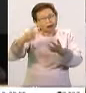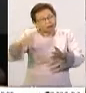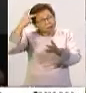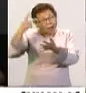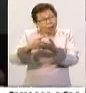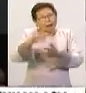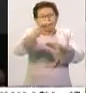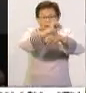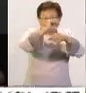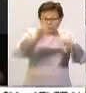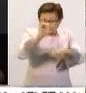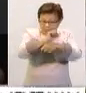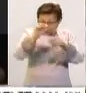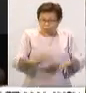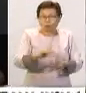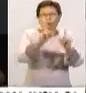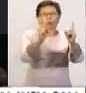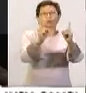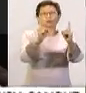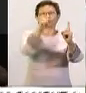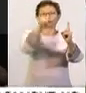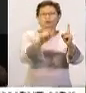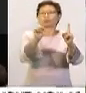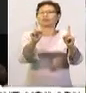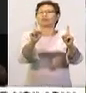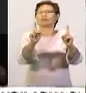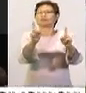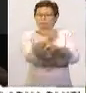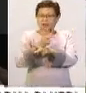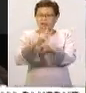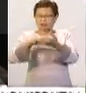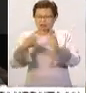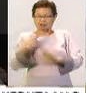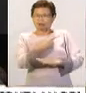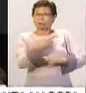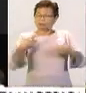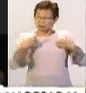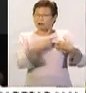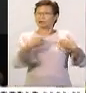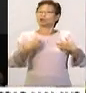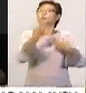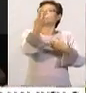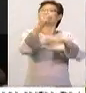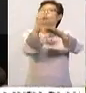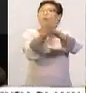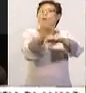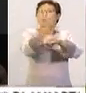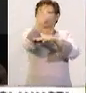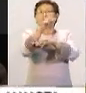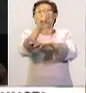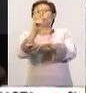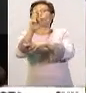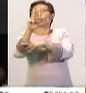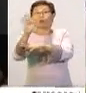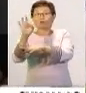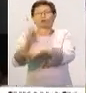mana para petugas mereka ambil one to one begitu ya. Dan kita ada 2 ambulan ya untuk berwukuf